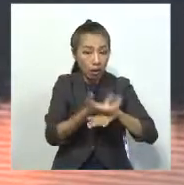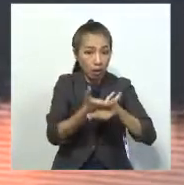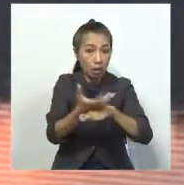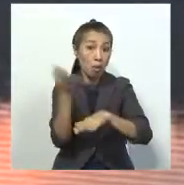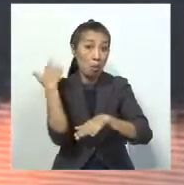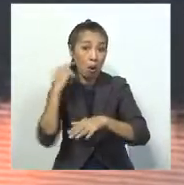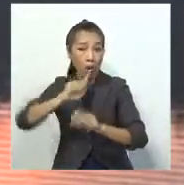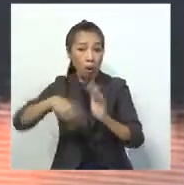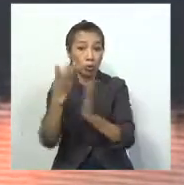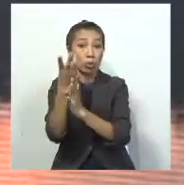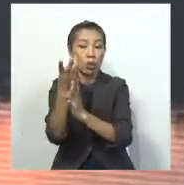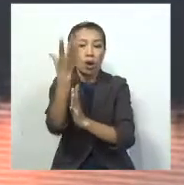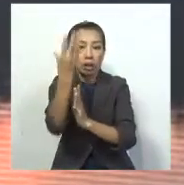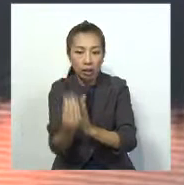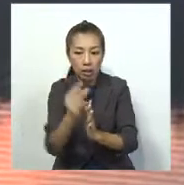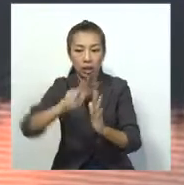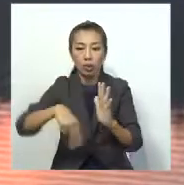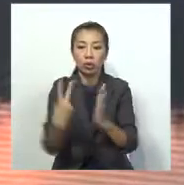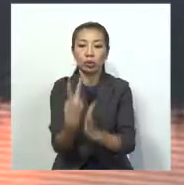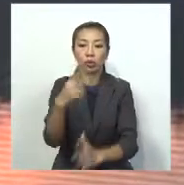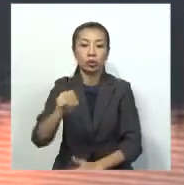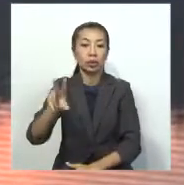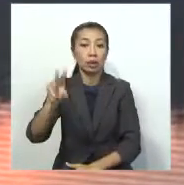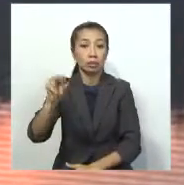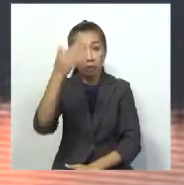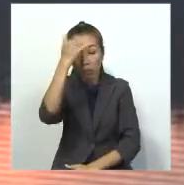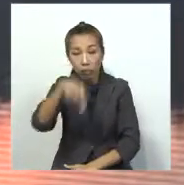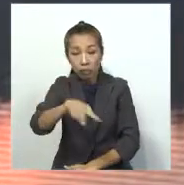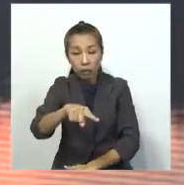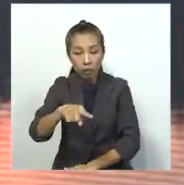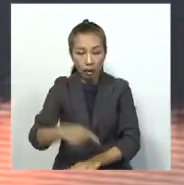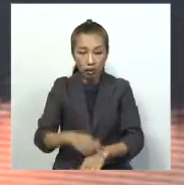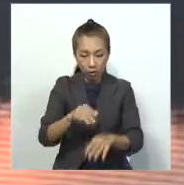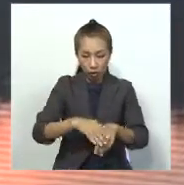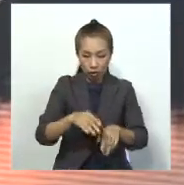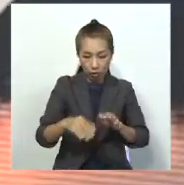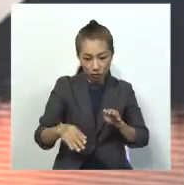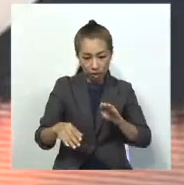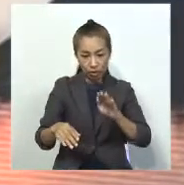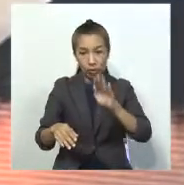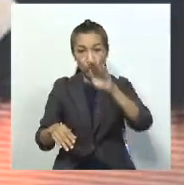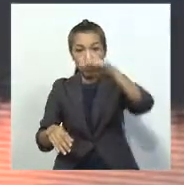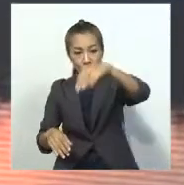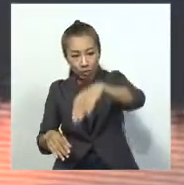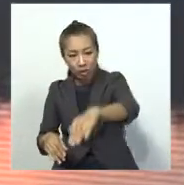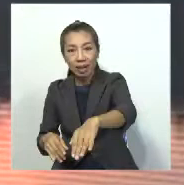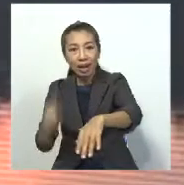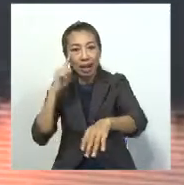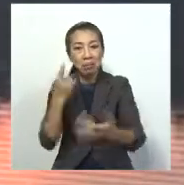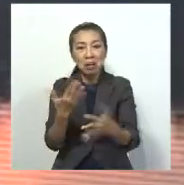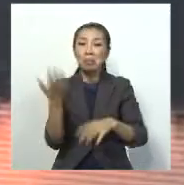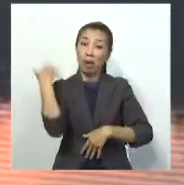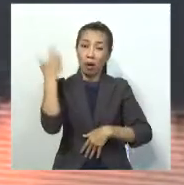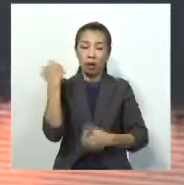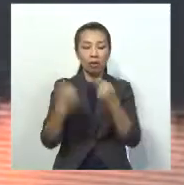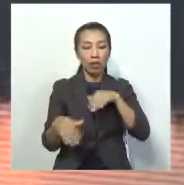ากเดิม6ชั่วโมงค่ะเหลือเพียง2ชั่วโมง30นาทีเพราะไม่ต้องรอหลีกทางค่ะเมื่อรถไฟสวนกันแก้ปัญหารถไฟรอสลับรางนะ